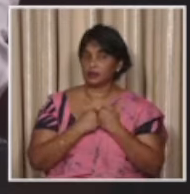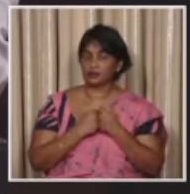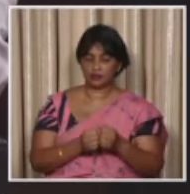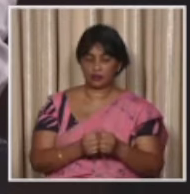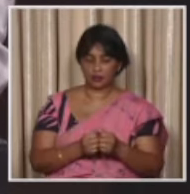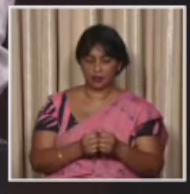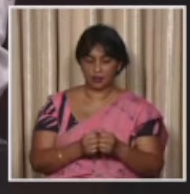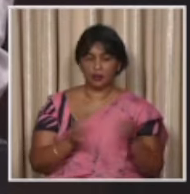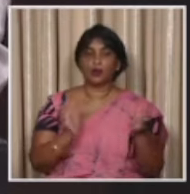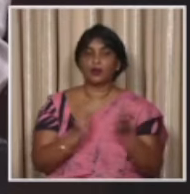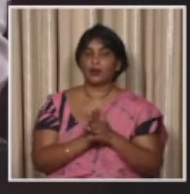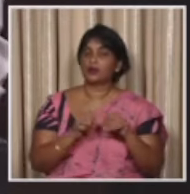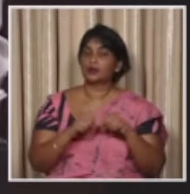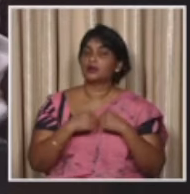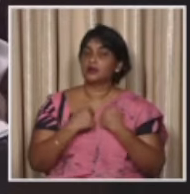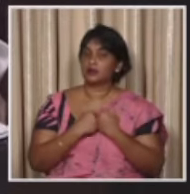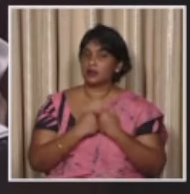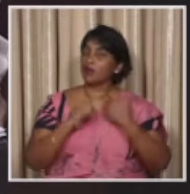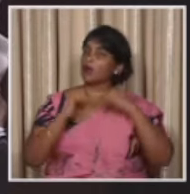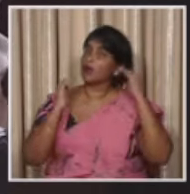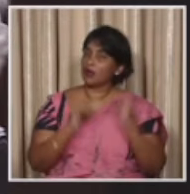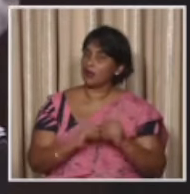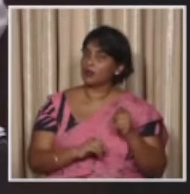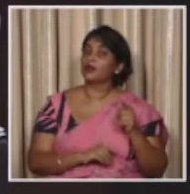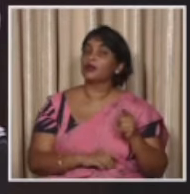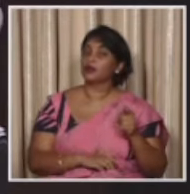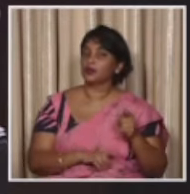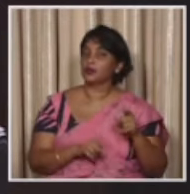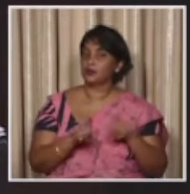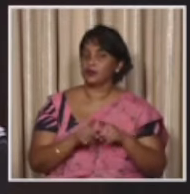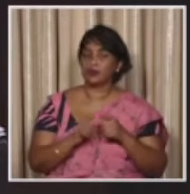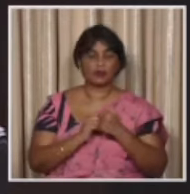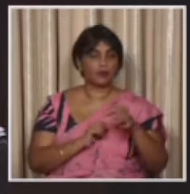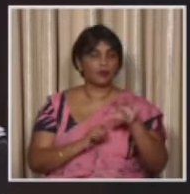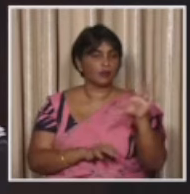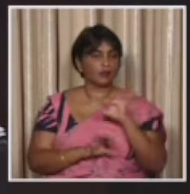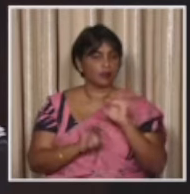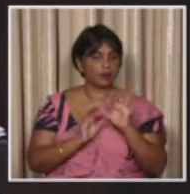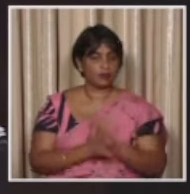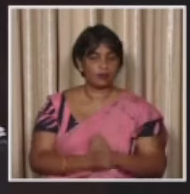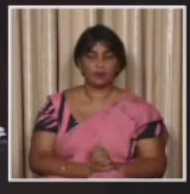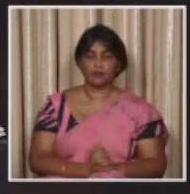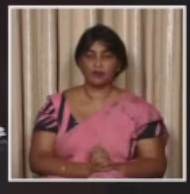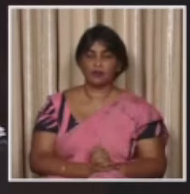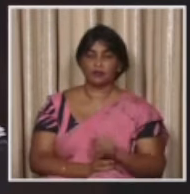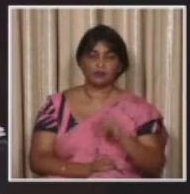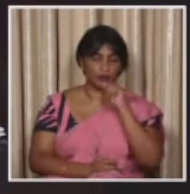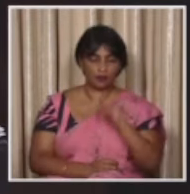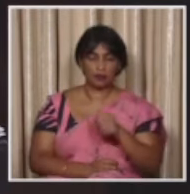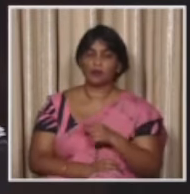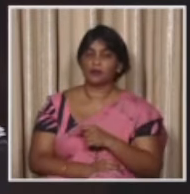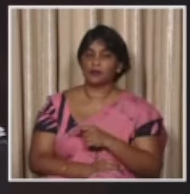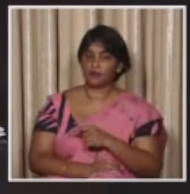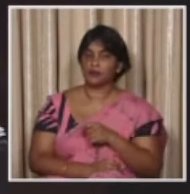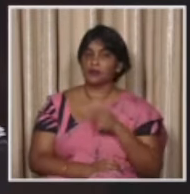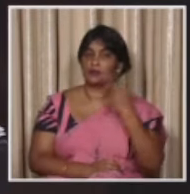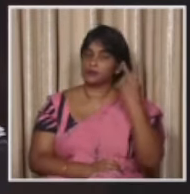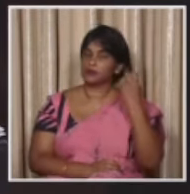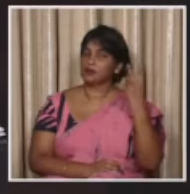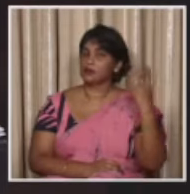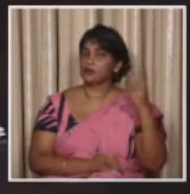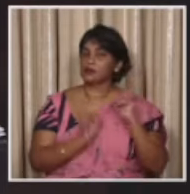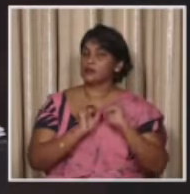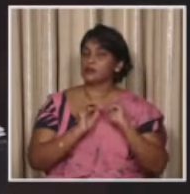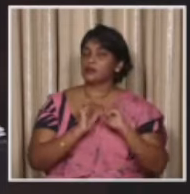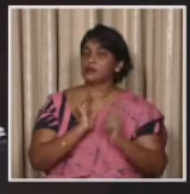දේශපාලන ඇඟිලි ගැසීම් අවම කරලා ඒ හරහා පත් කිරීම ක්‍රියාත්මක කරන්නට. ඇත්ත වශයෙන්ම මේ 2002